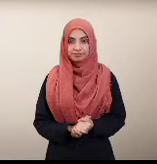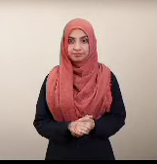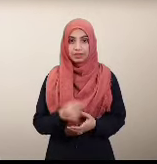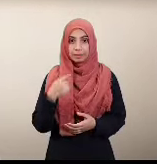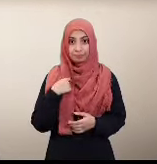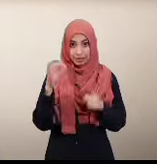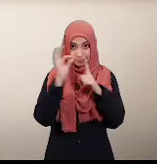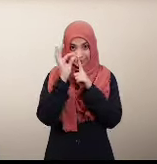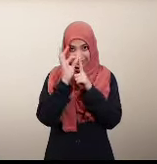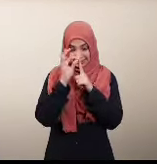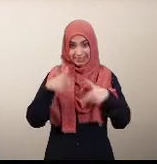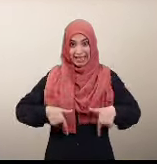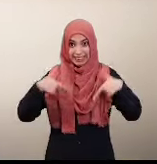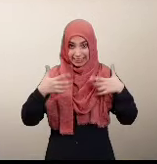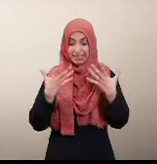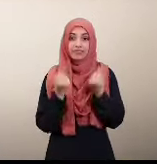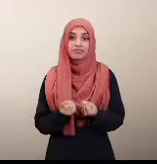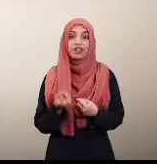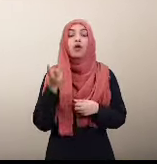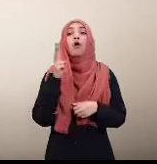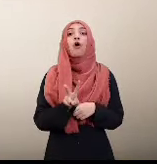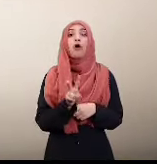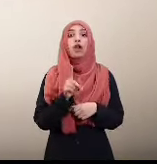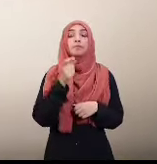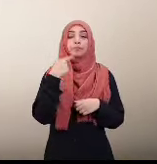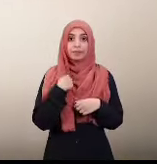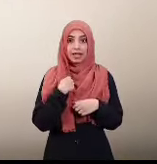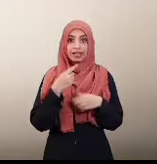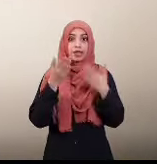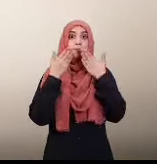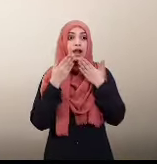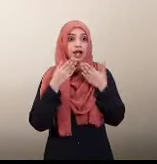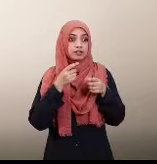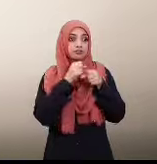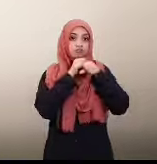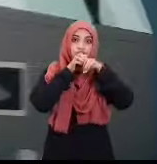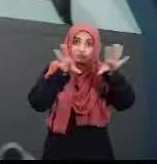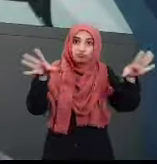मैं पाकिस्तानी हूँ और तालीम के फरोग में यकीन रखती हूँ।